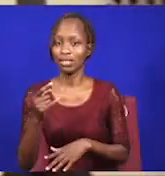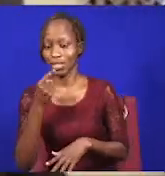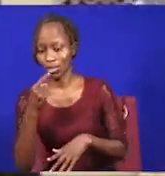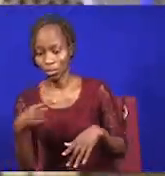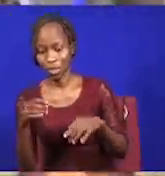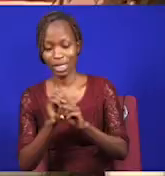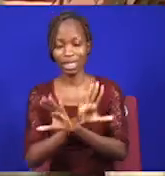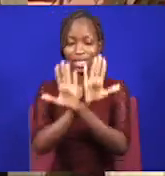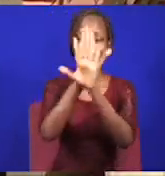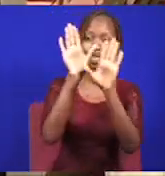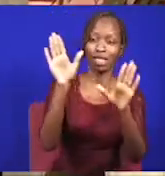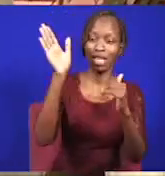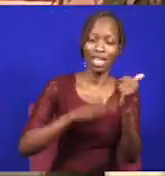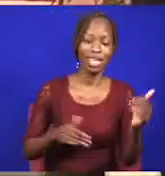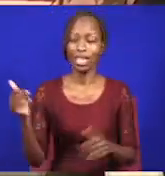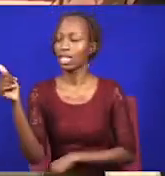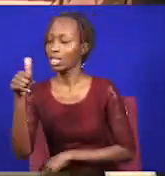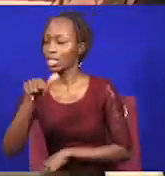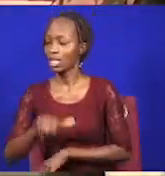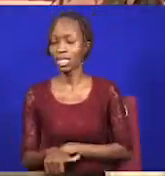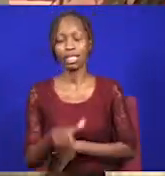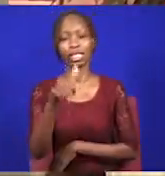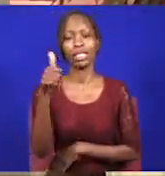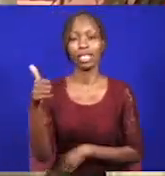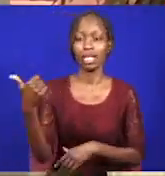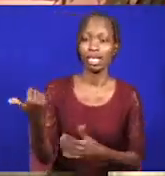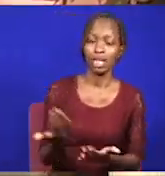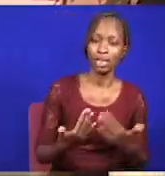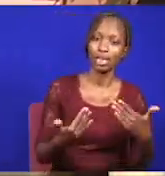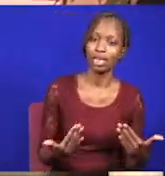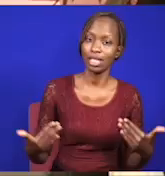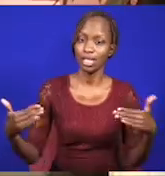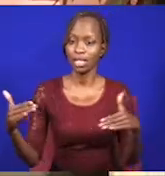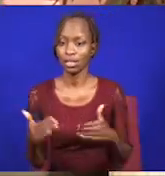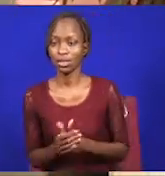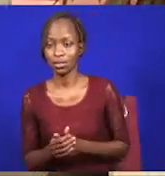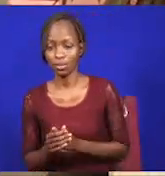Meupe angaza kushinda chote kijulikanacho.